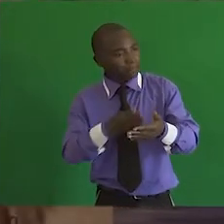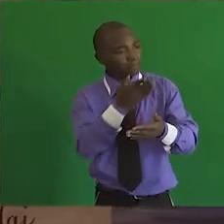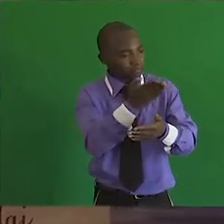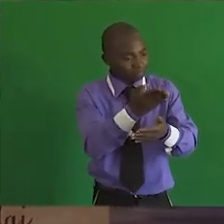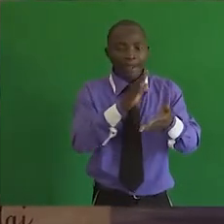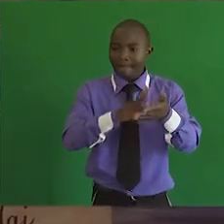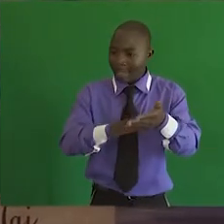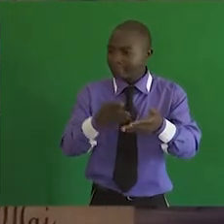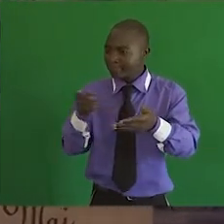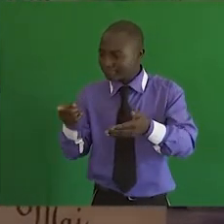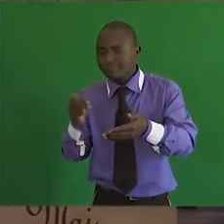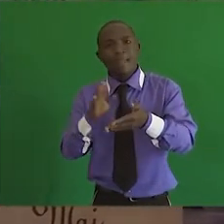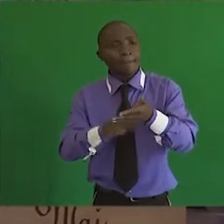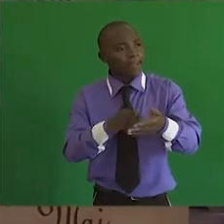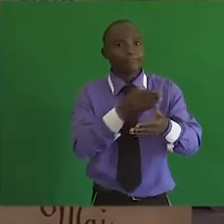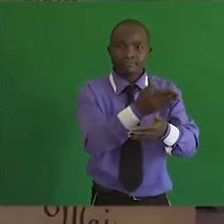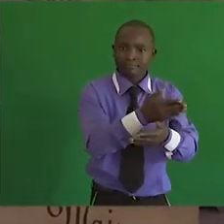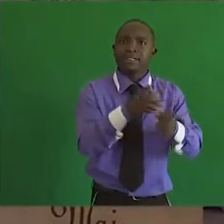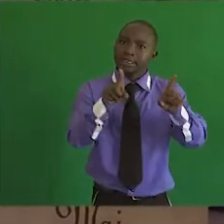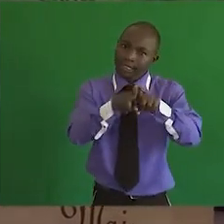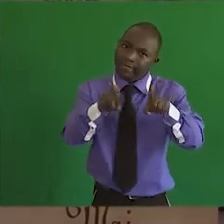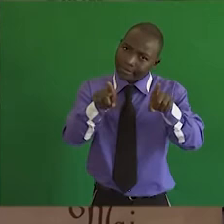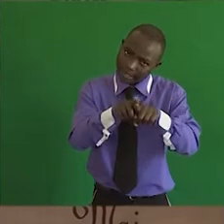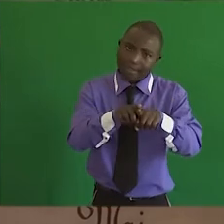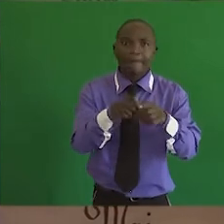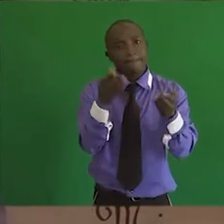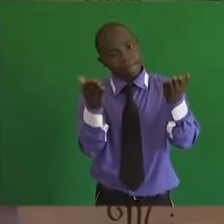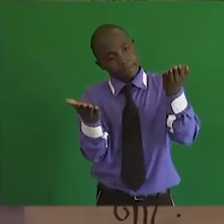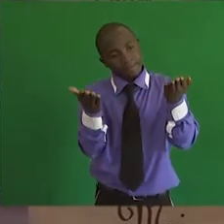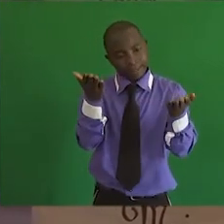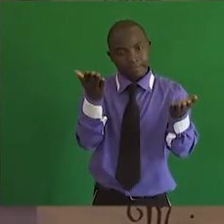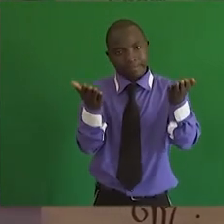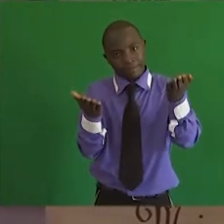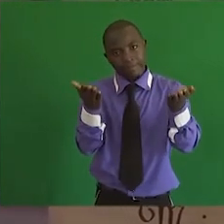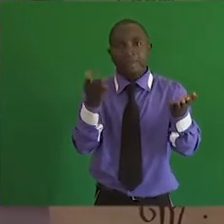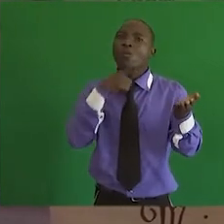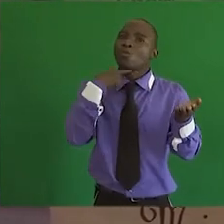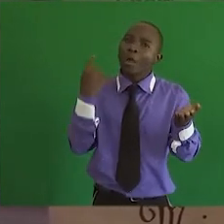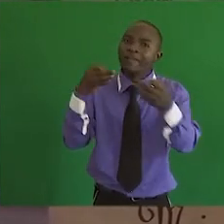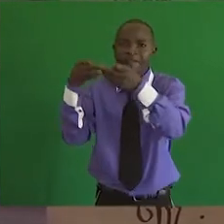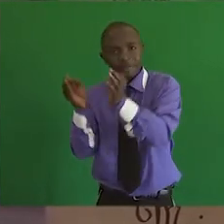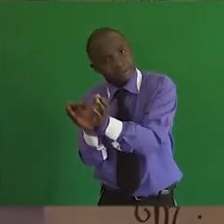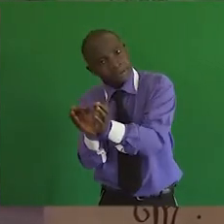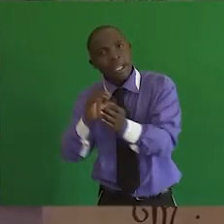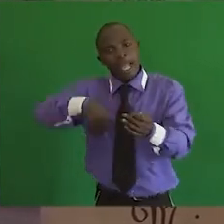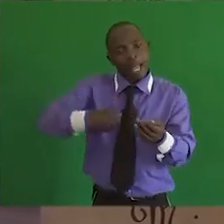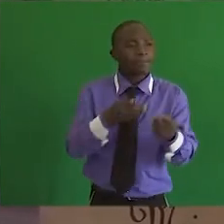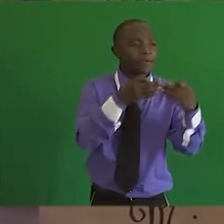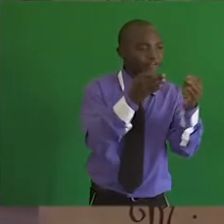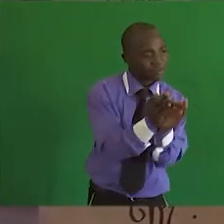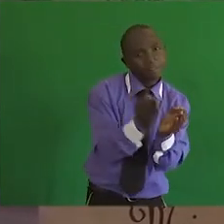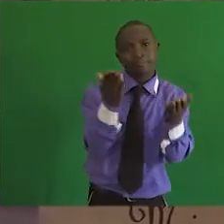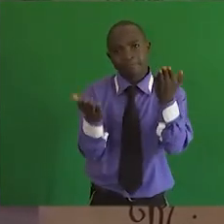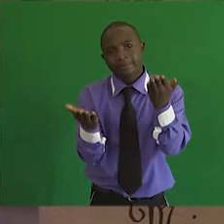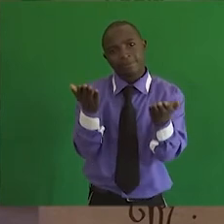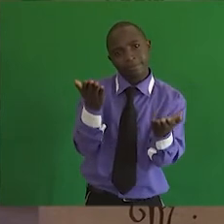kuita nyakapanga muchiuno. Iyo ndokaunosvikopinda ikako. Handidi. Saka isi tiri kuti kana maenda endai munogashira